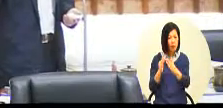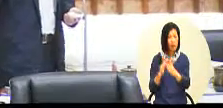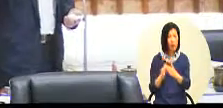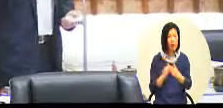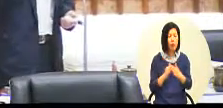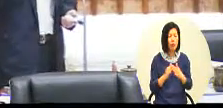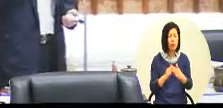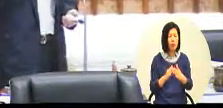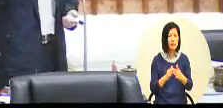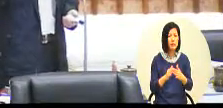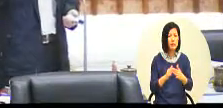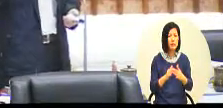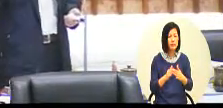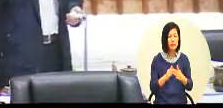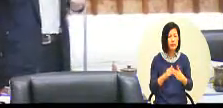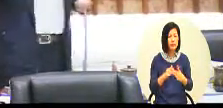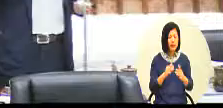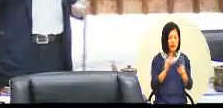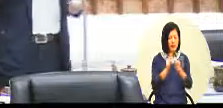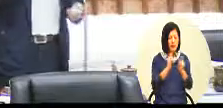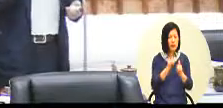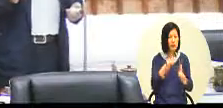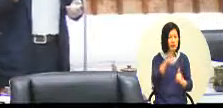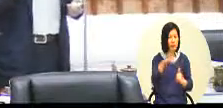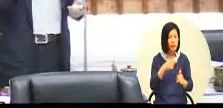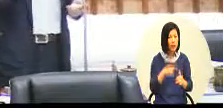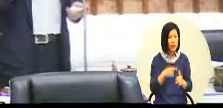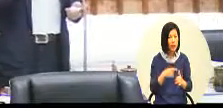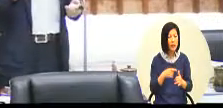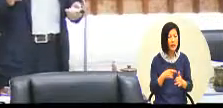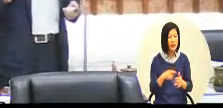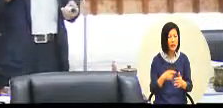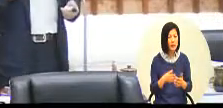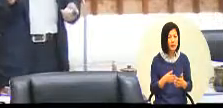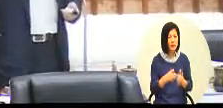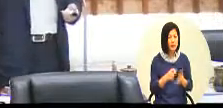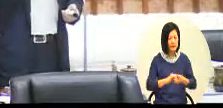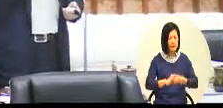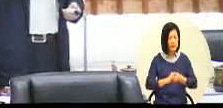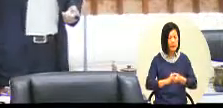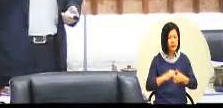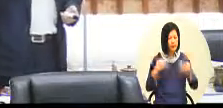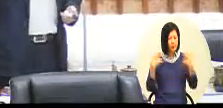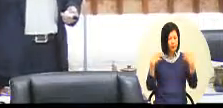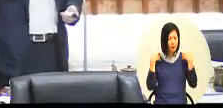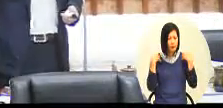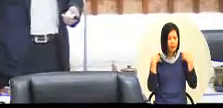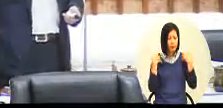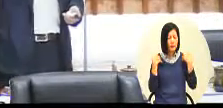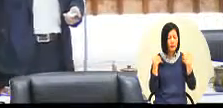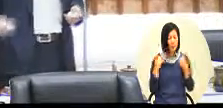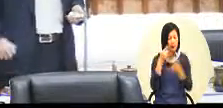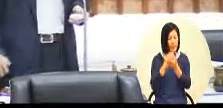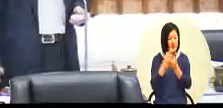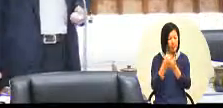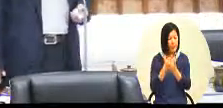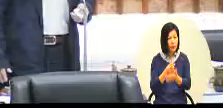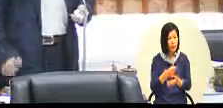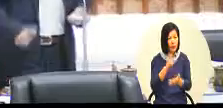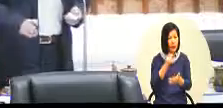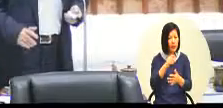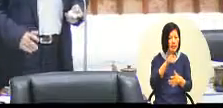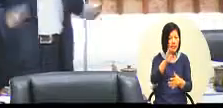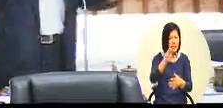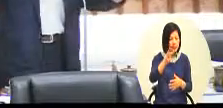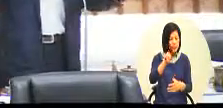5200多户的这个我们的市民，必须要去承担这个每一个月将近3万块钱的